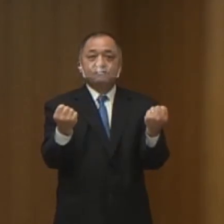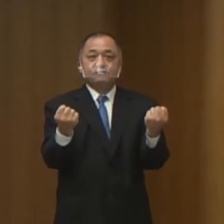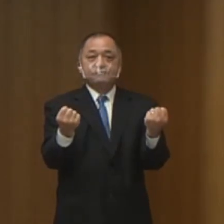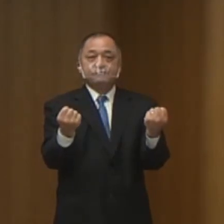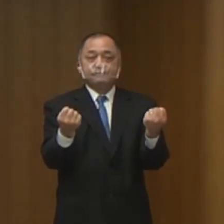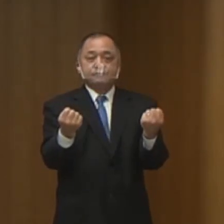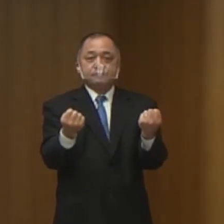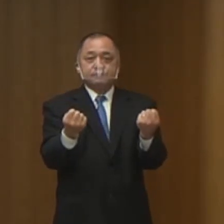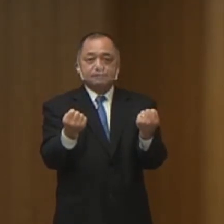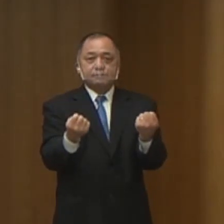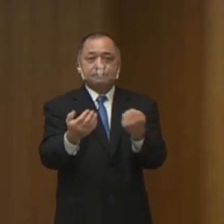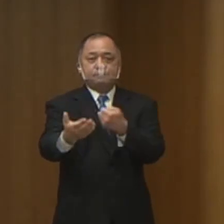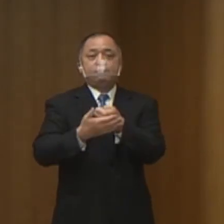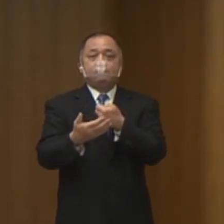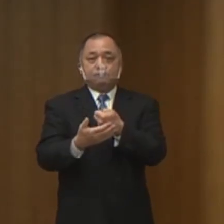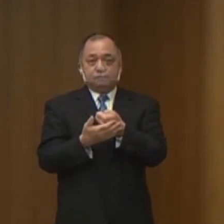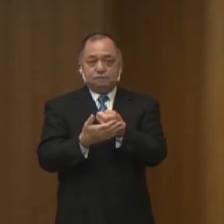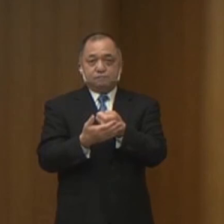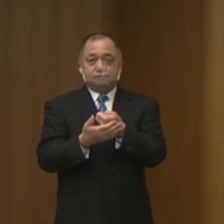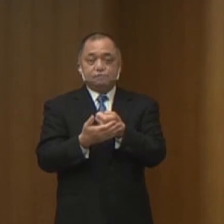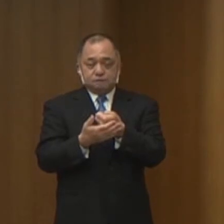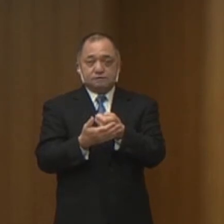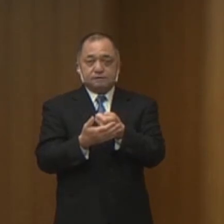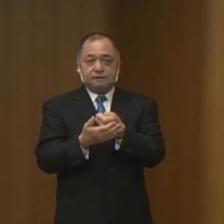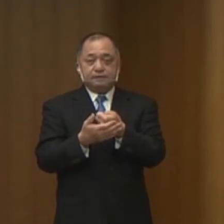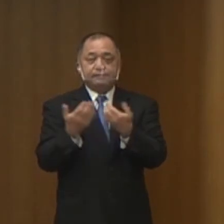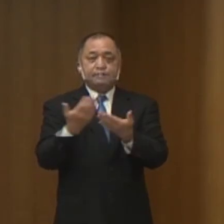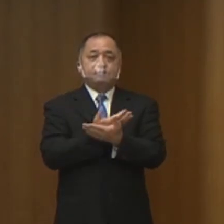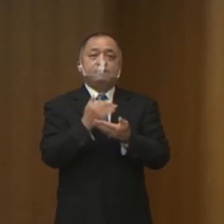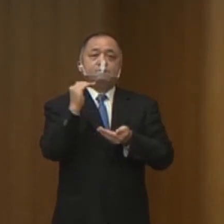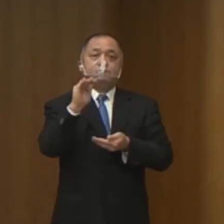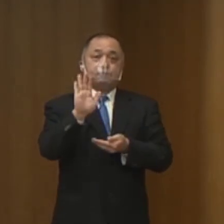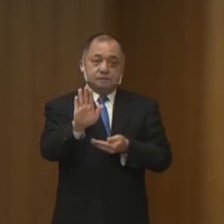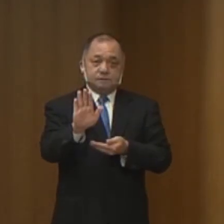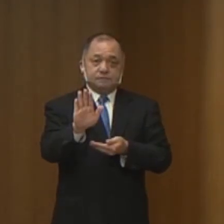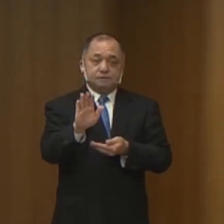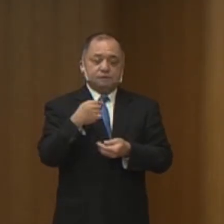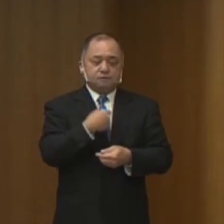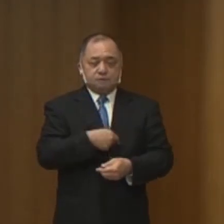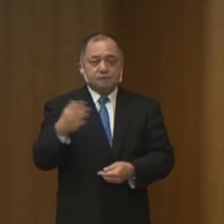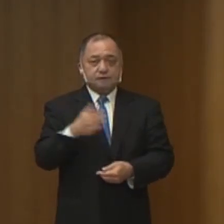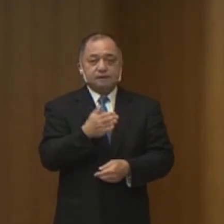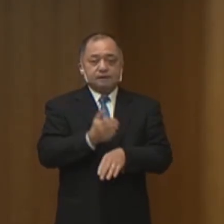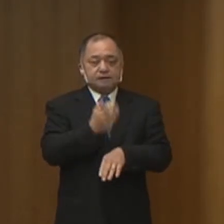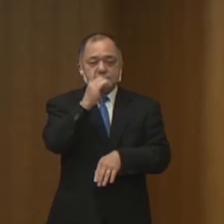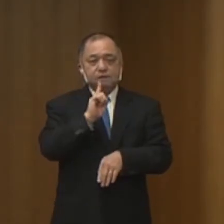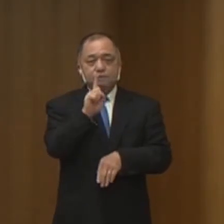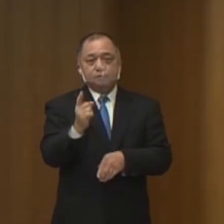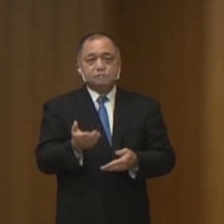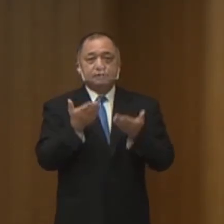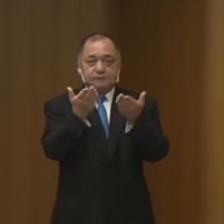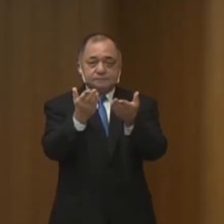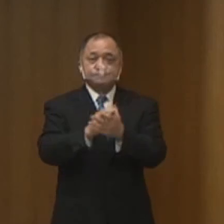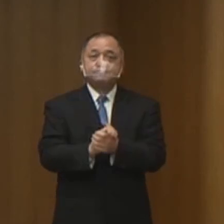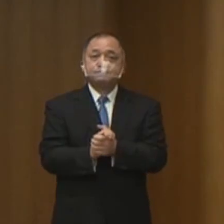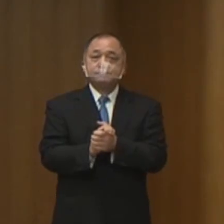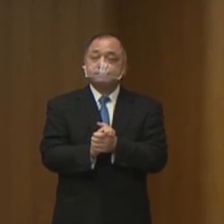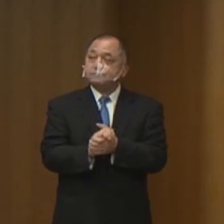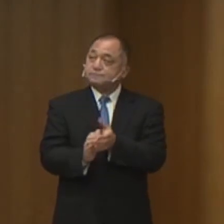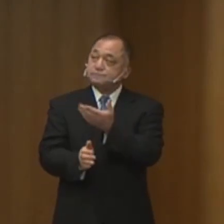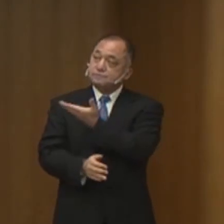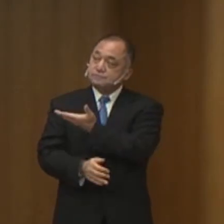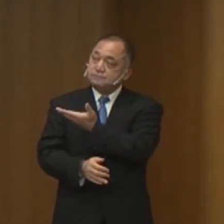大なるご協力によるものでありまして、心から感謝を申し上げます。